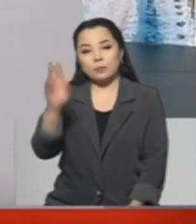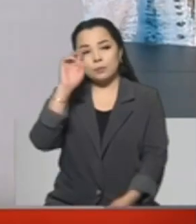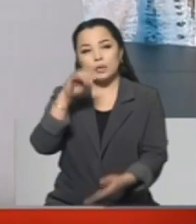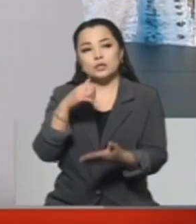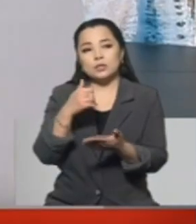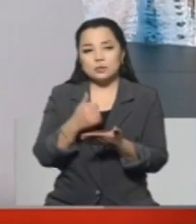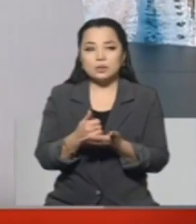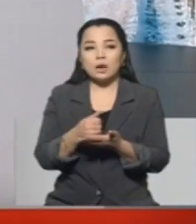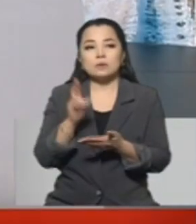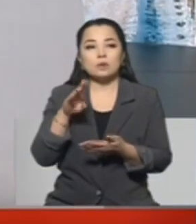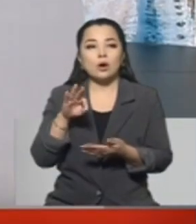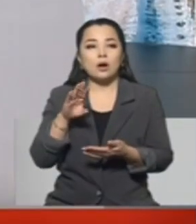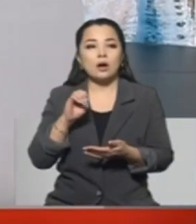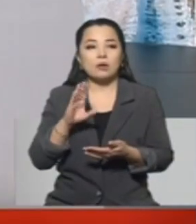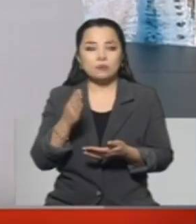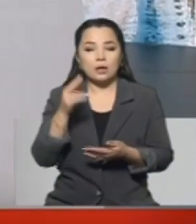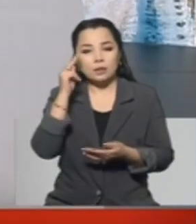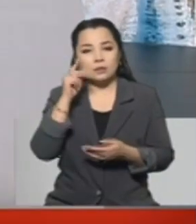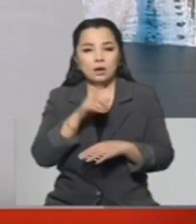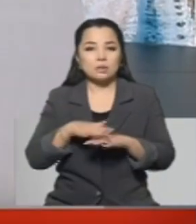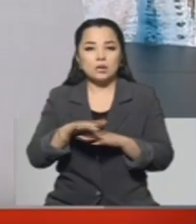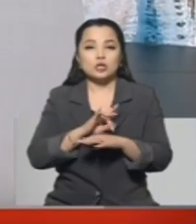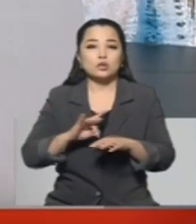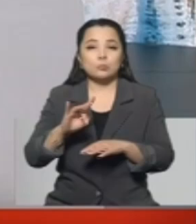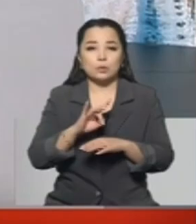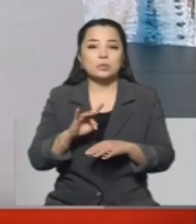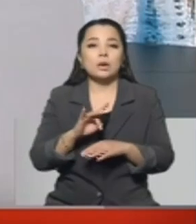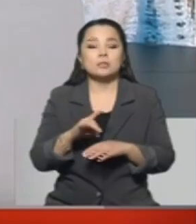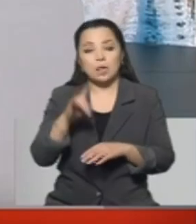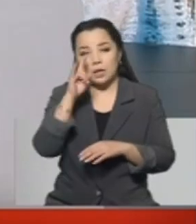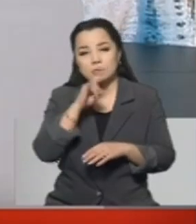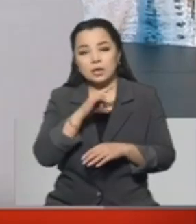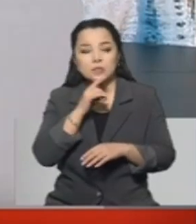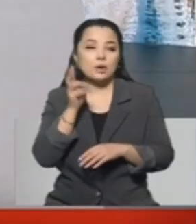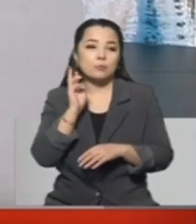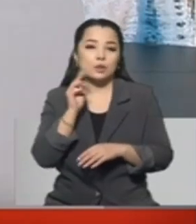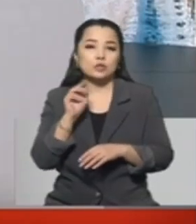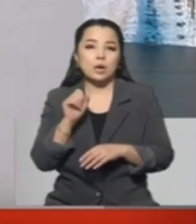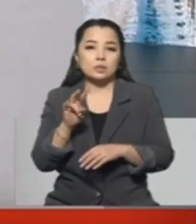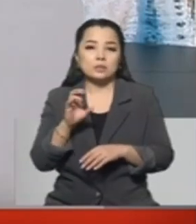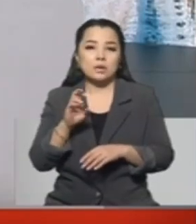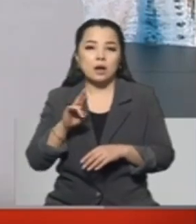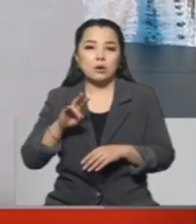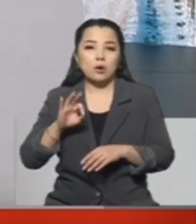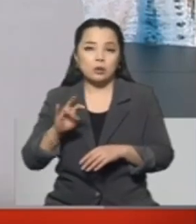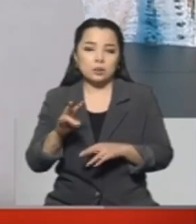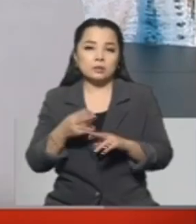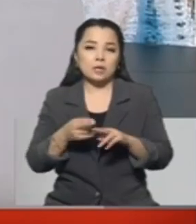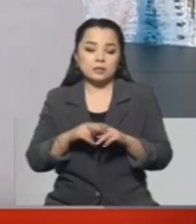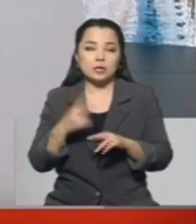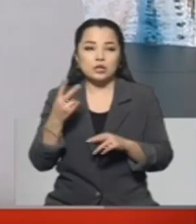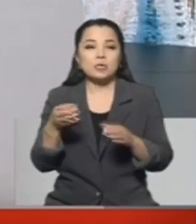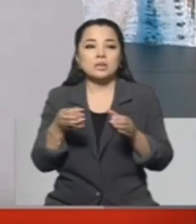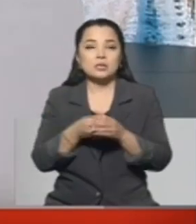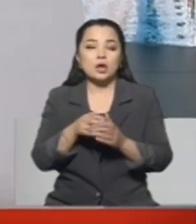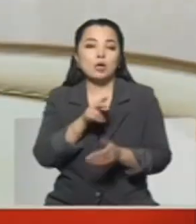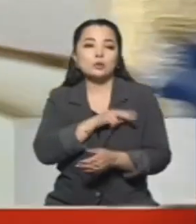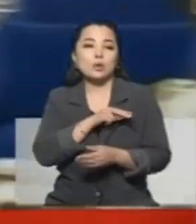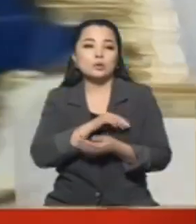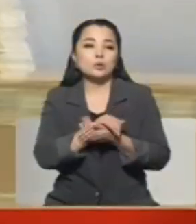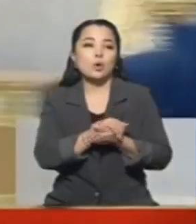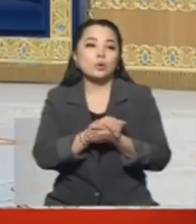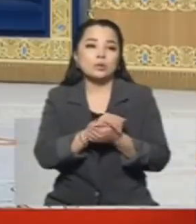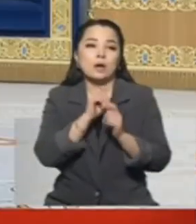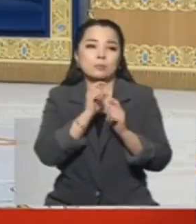Мемлекет басшысы Қасым Жомарт Тоқаев Қытай Халық Республикасының Қазақстандағы елшісі Джан Сяоны 2-ші дәрежелі достық